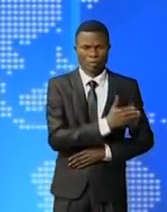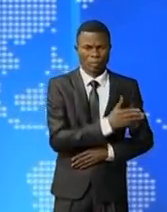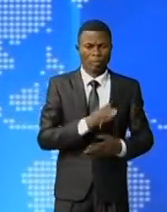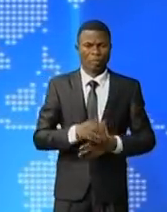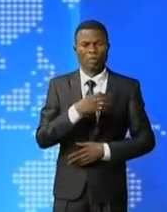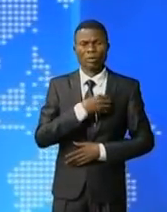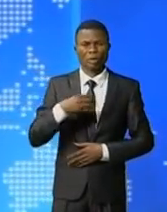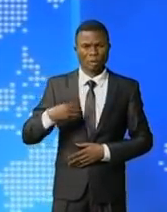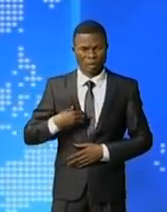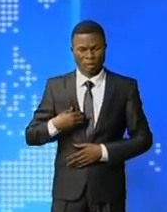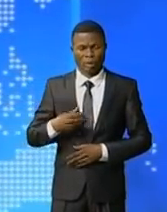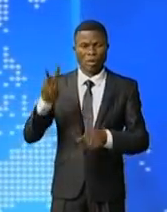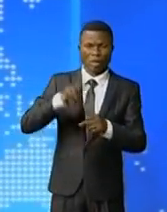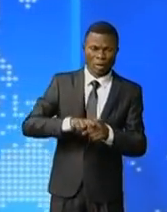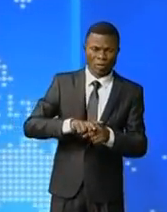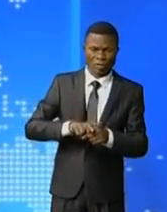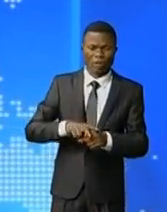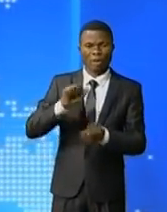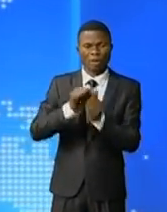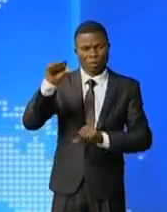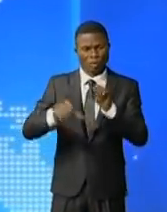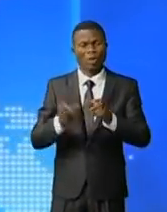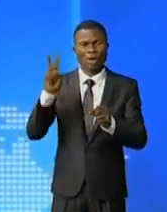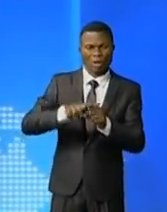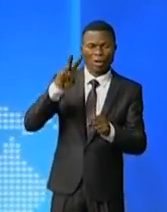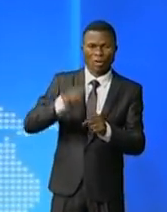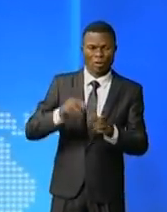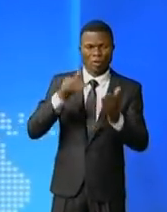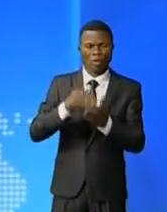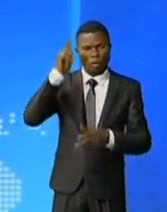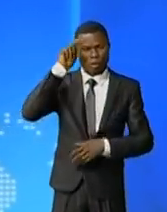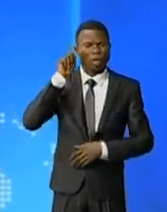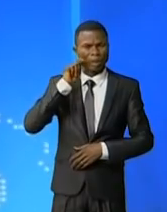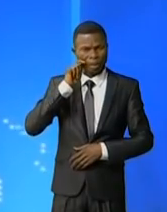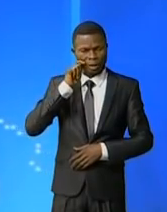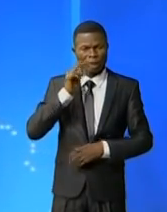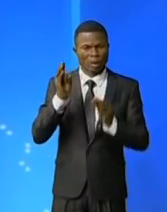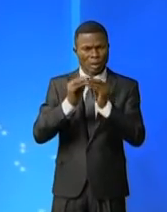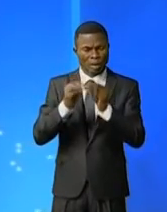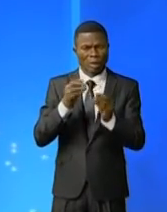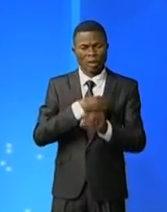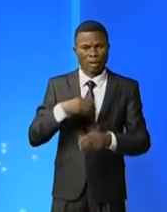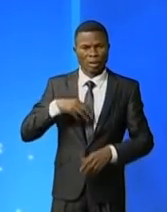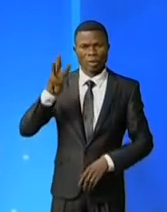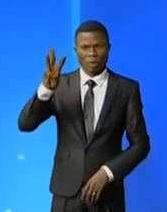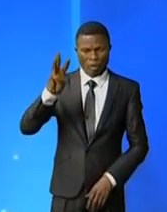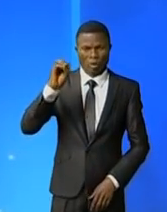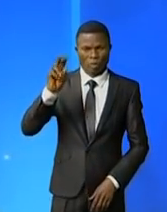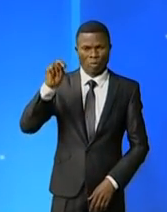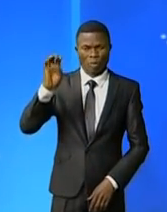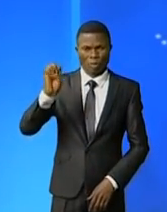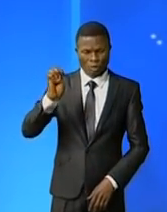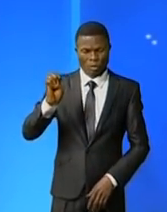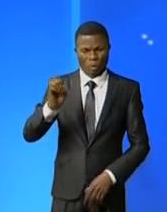Les femmes sont souvent victimes d'intolérance et de violences basées sur le genre. La réunion One plus One qui a mis autour